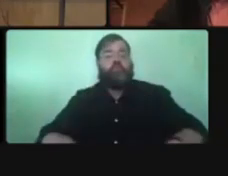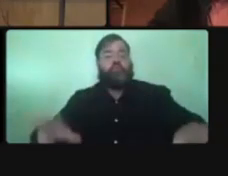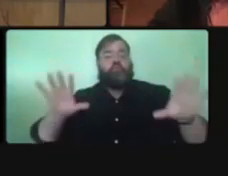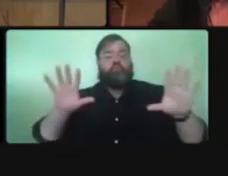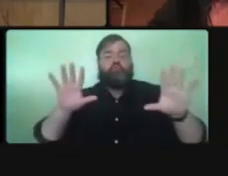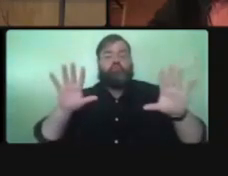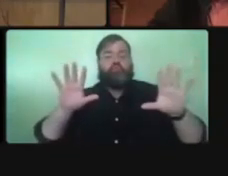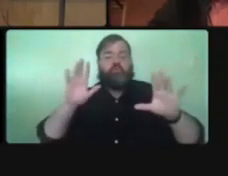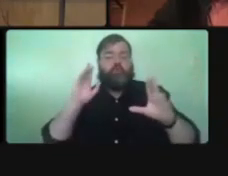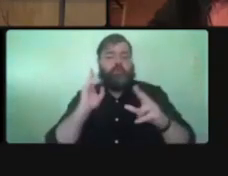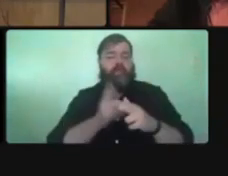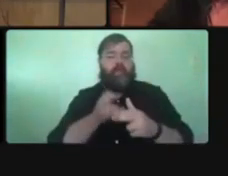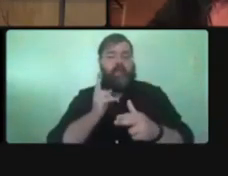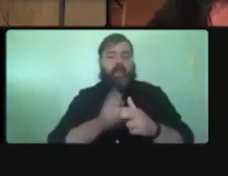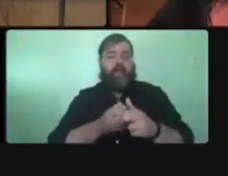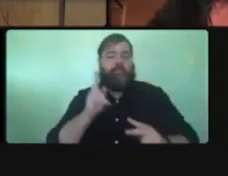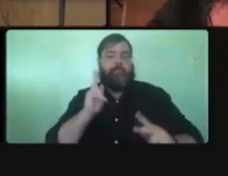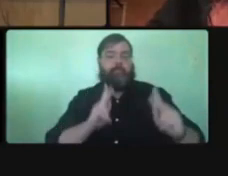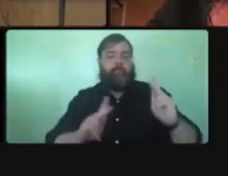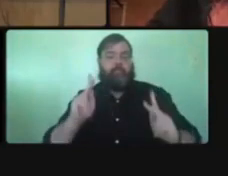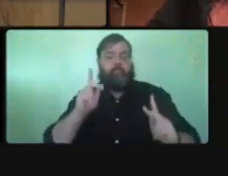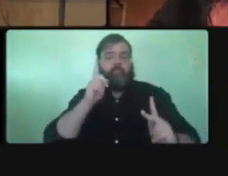ningependa